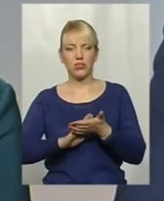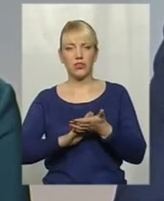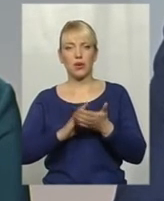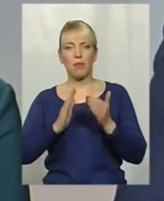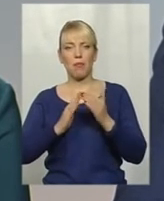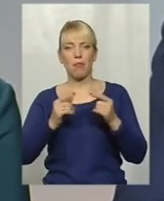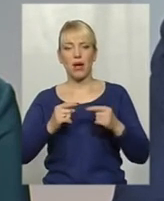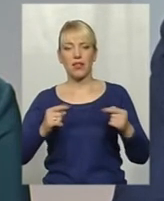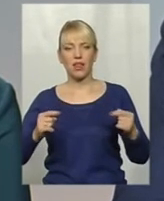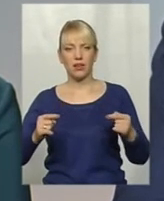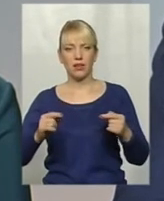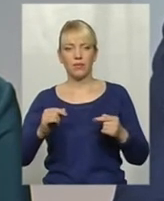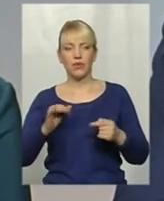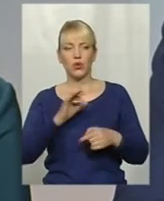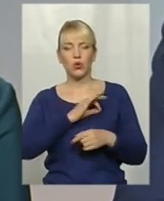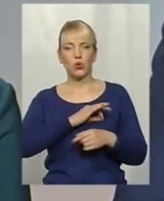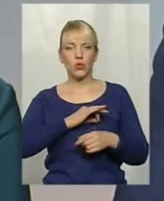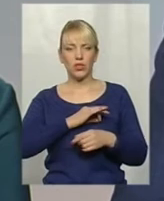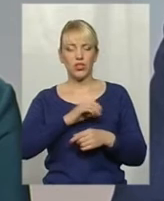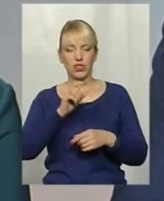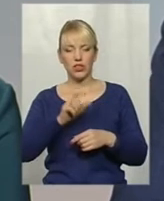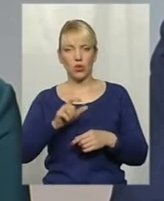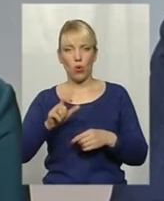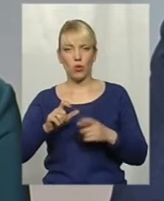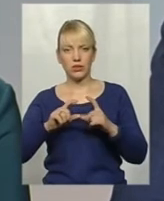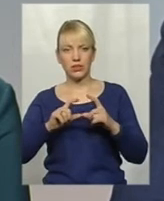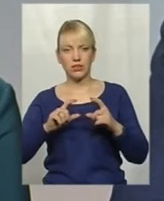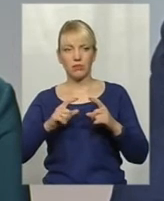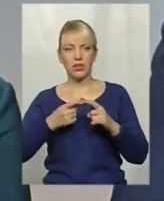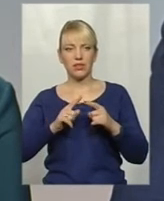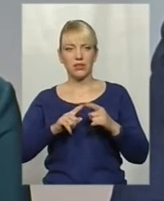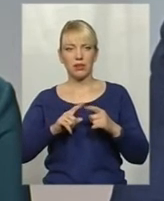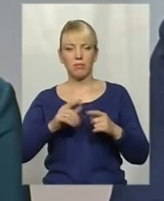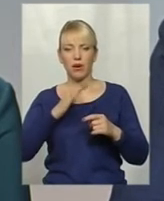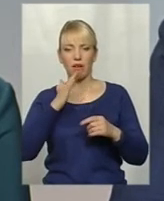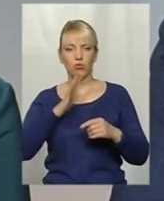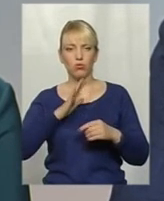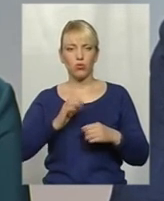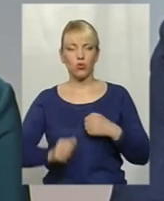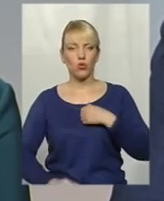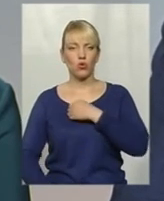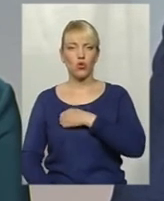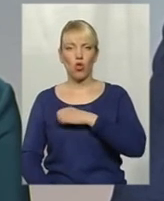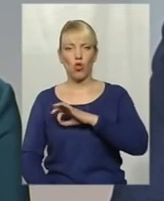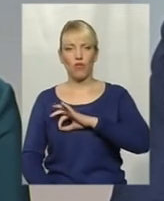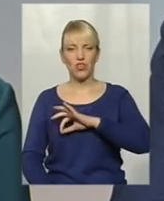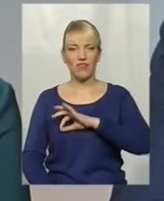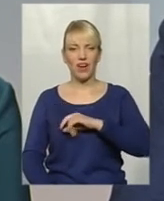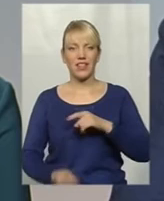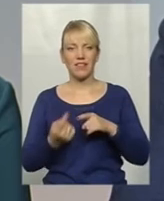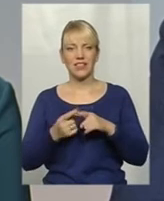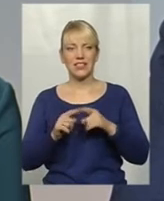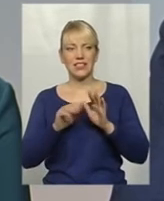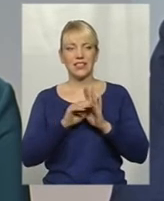і реєстрацію юридичних, фізичних осіб, дійсно породжувало, будемо відверто, багато зловживань, тому що в цій системі. І нарікання були